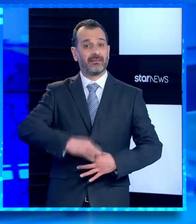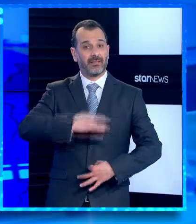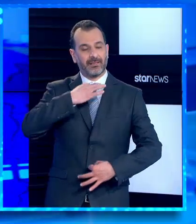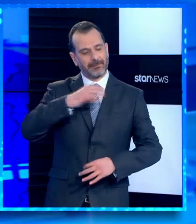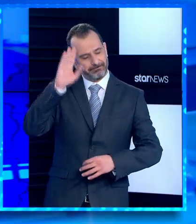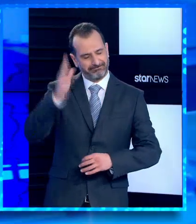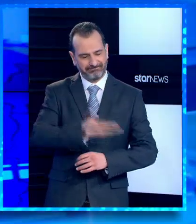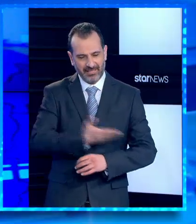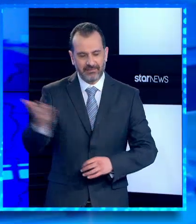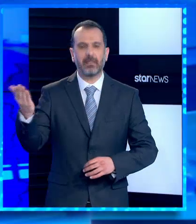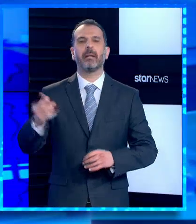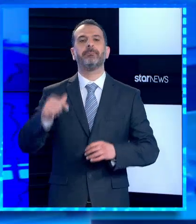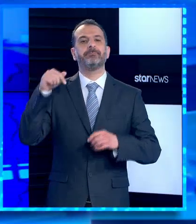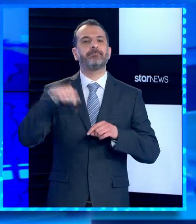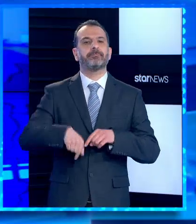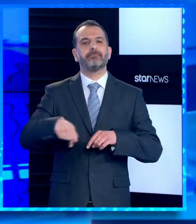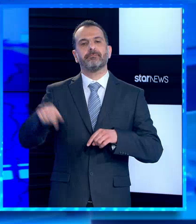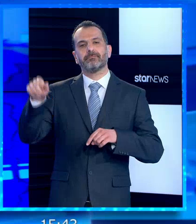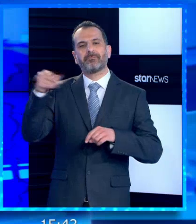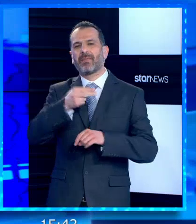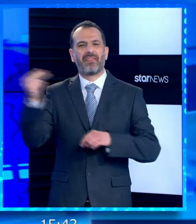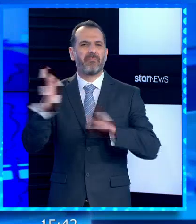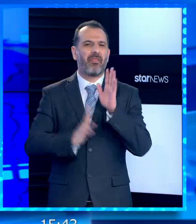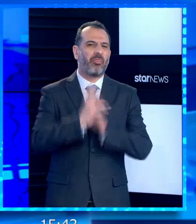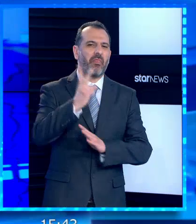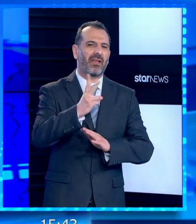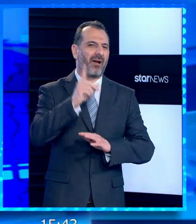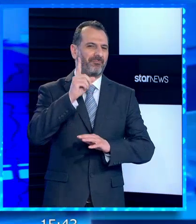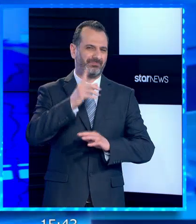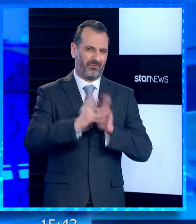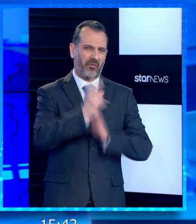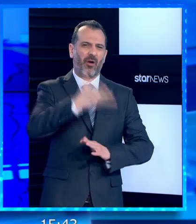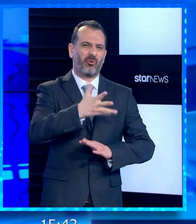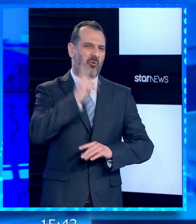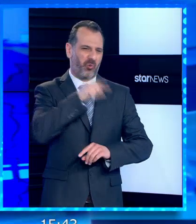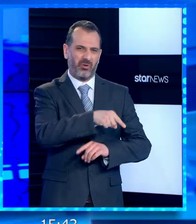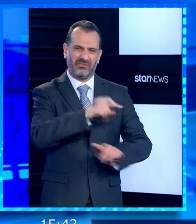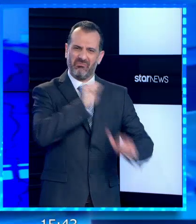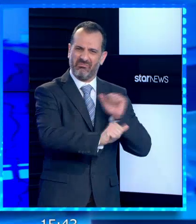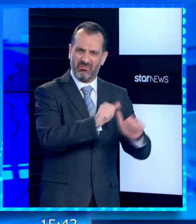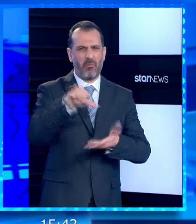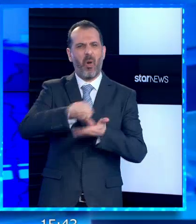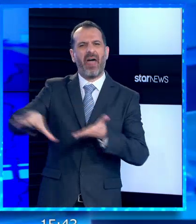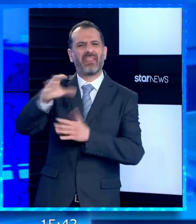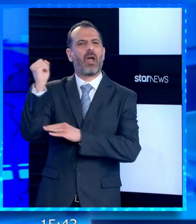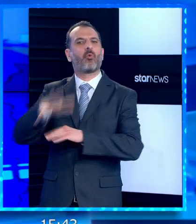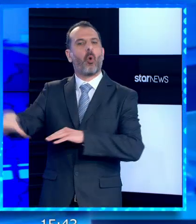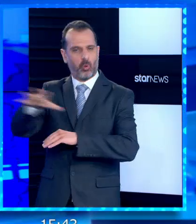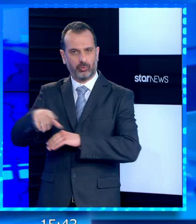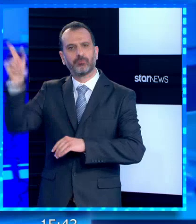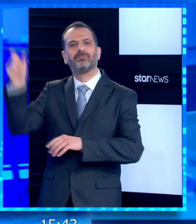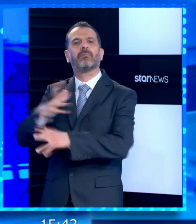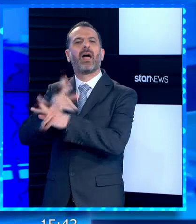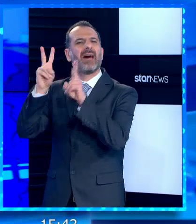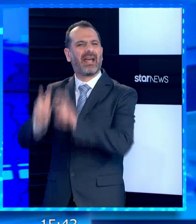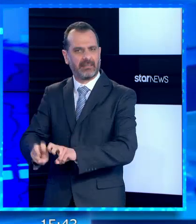Γεια σας και πάλι, κυρίες και κύριοι. Η ανακρίτρια που χειρίζεται την υπόθεση της 12χρονη στον Κολωνό έχει ήδη αρχίσει να στέλνει κλήσεις στα 6